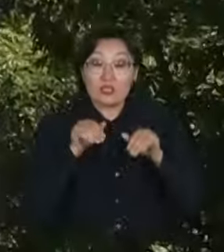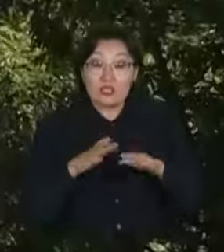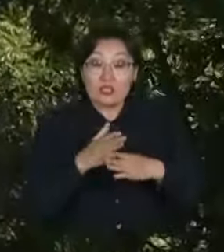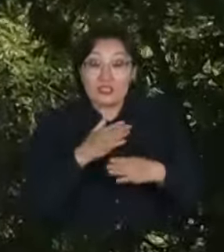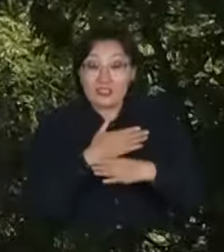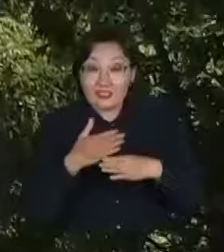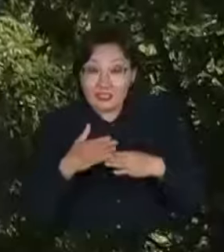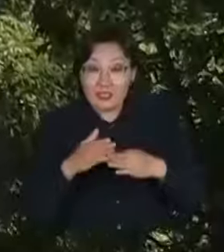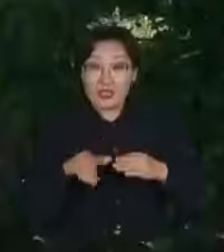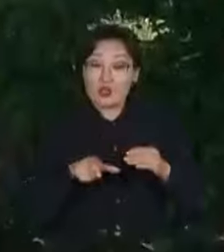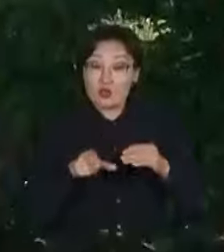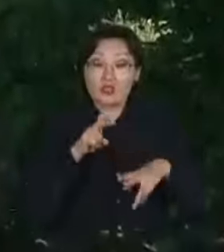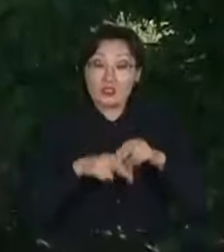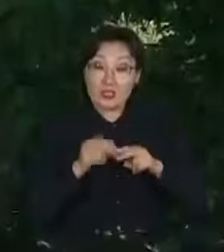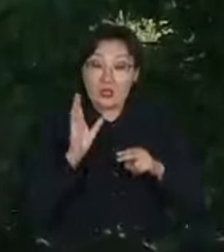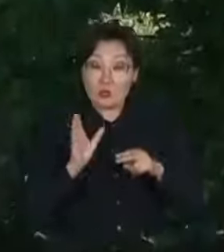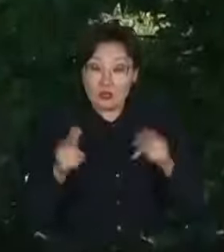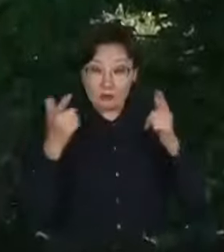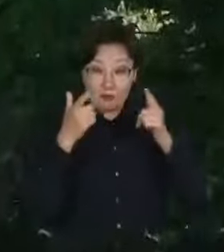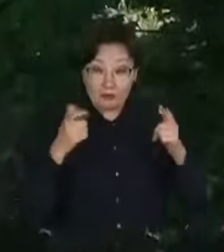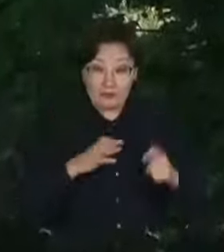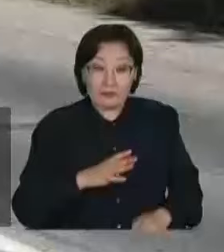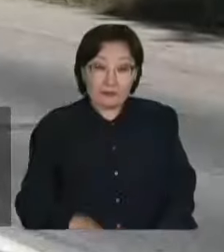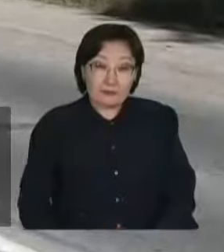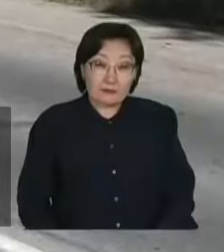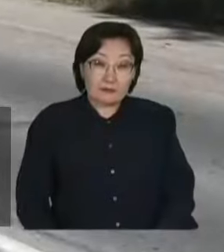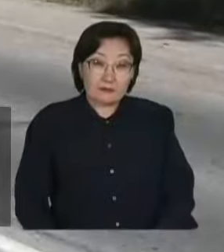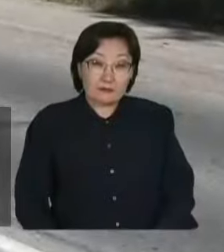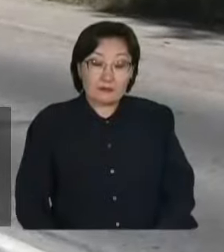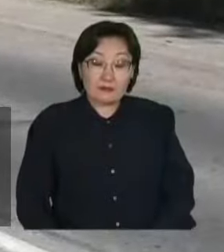ғана тегіс жол салынатынын мәлімдеді. Рүстем Айткарым, Ғани Қалуов, Алматы телеарнасы.